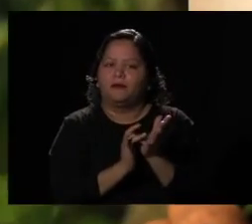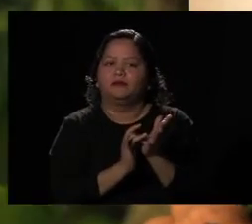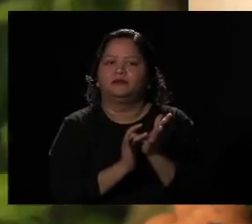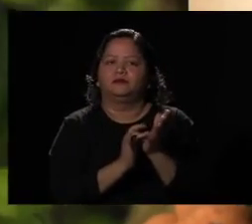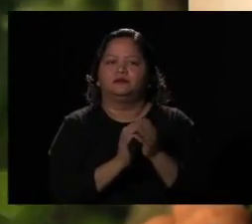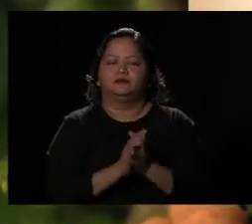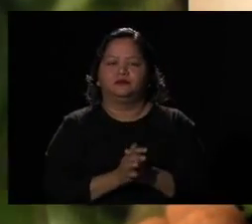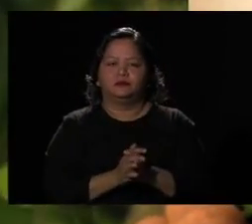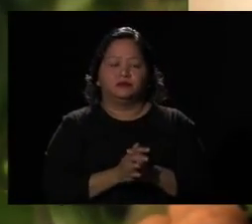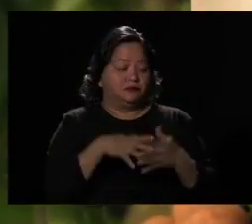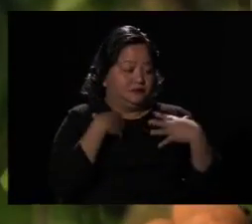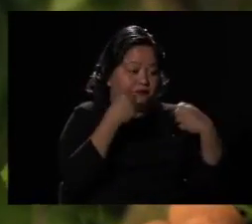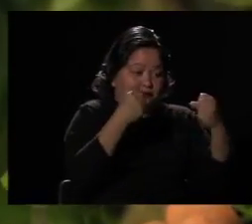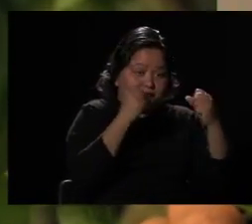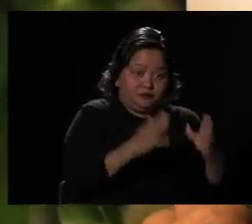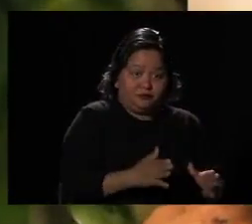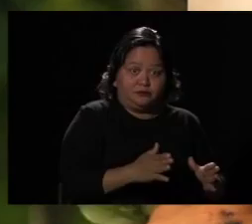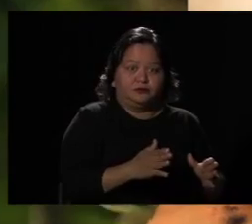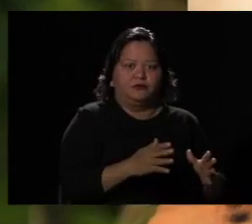humlo